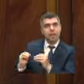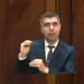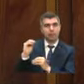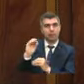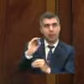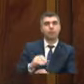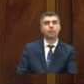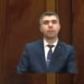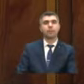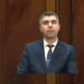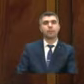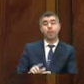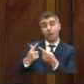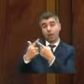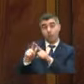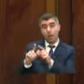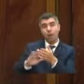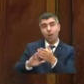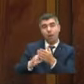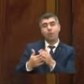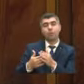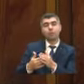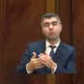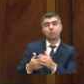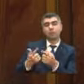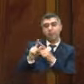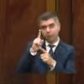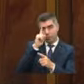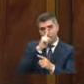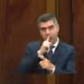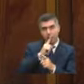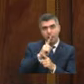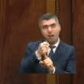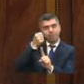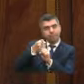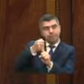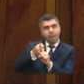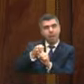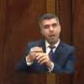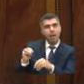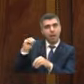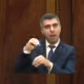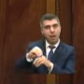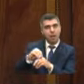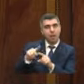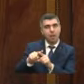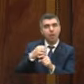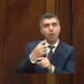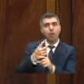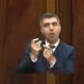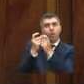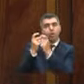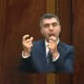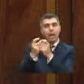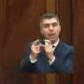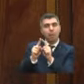وللشغيله، وفيه عدد من الالتزامات الاخرى الاعمال التوفيه بها، وهناك التزامات التزم بها القطاع الخاص اللي كان حييهم على الروح